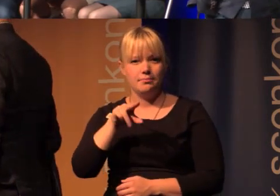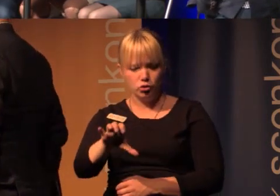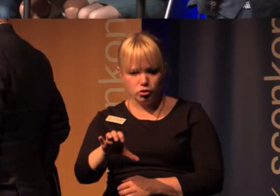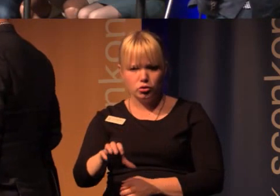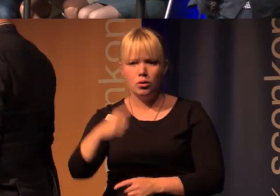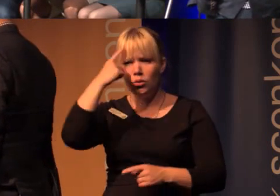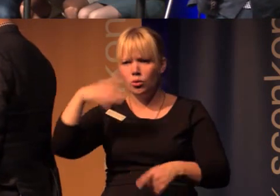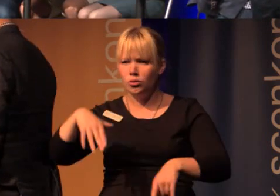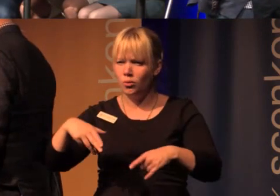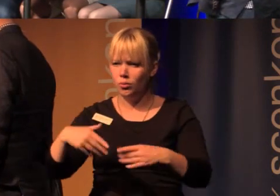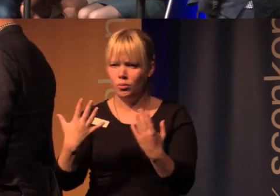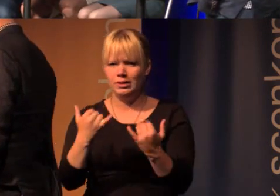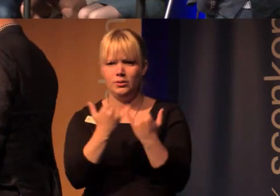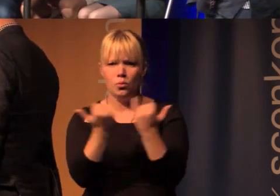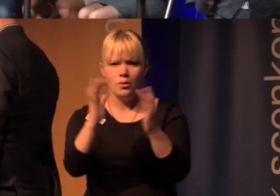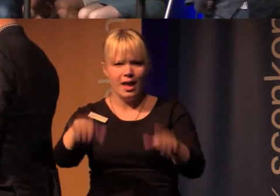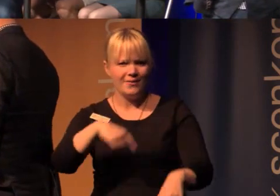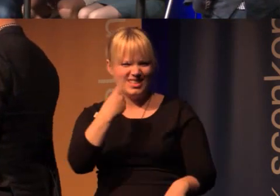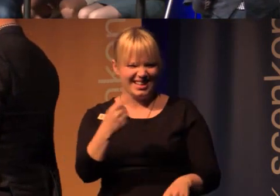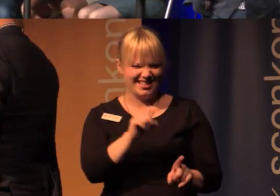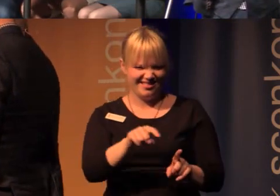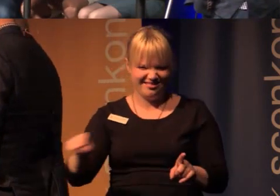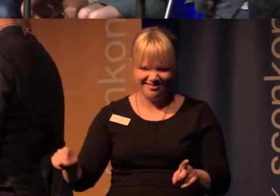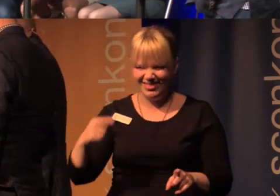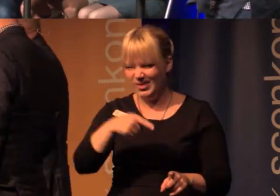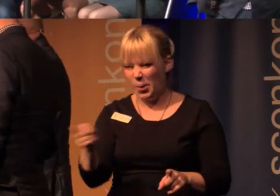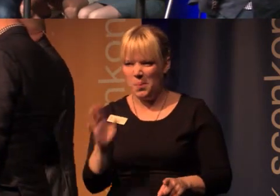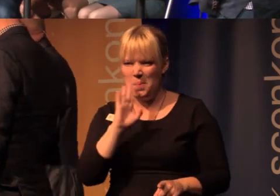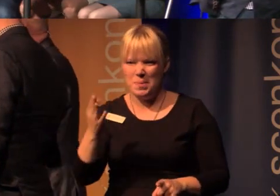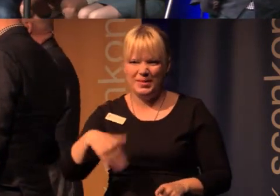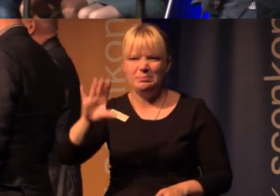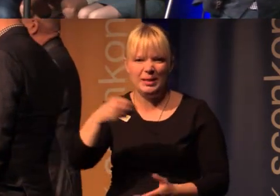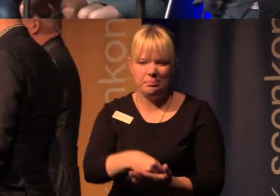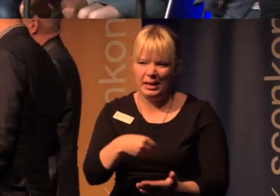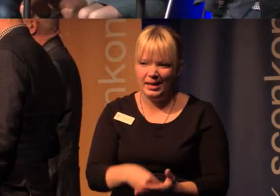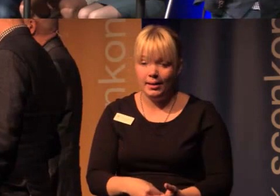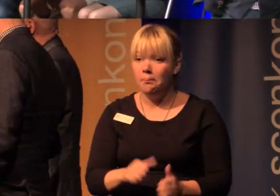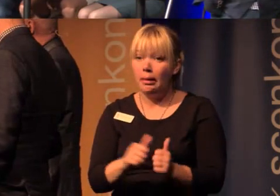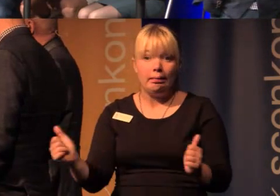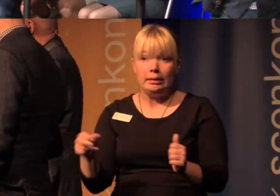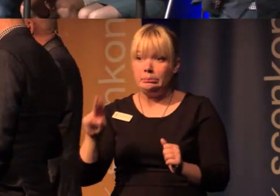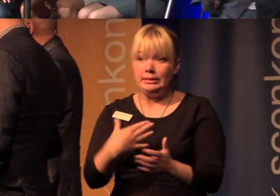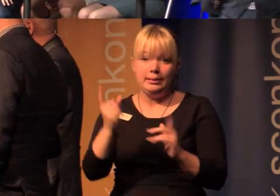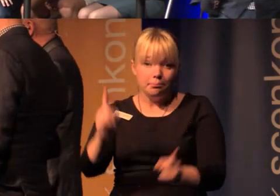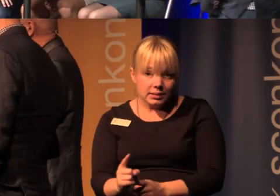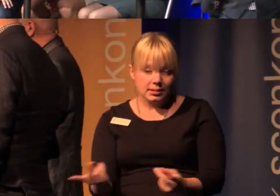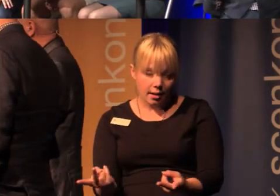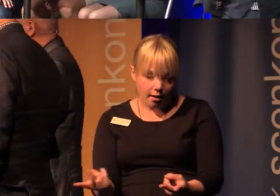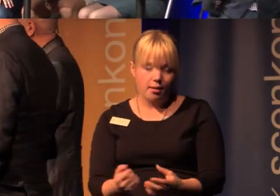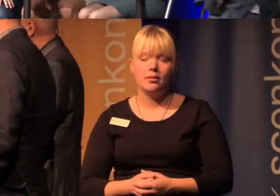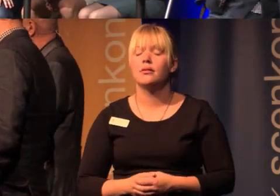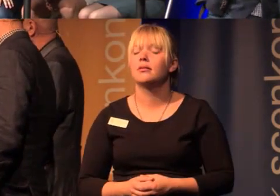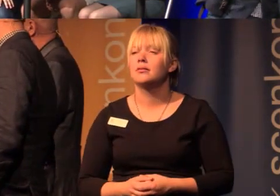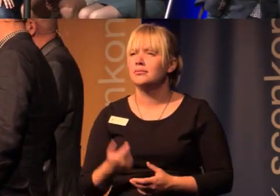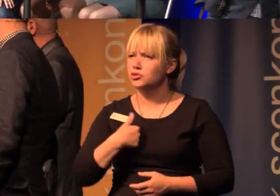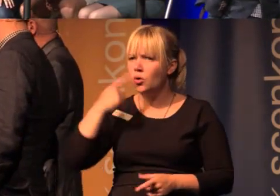pratat om, jag tror inte de behöver mer pengar nödvändigtvis. Jag tror inte de behöver kanske jättemycket mindre pengar. Däremot vill jag faktiskt säga att jag håller med